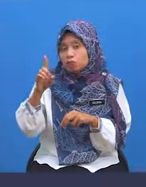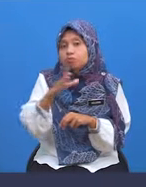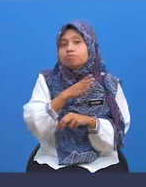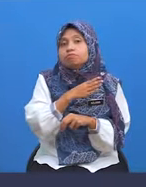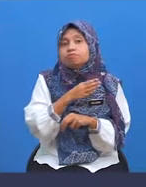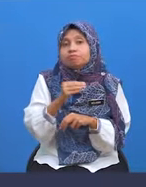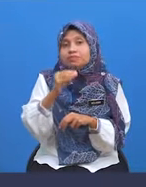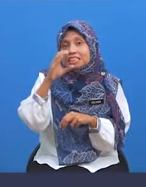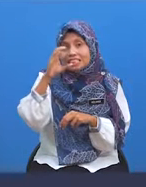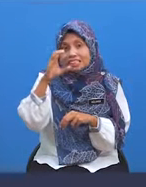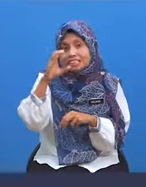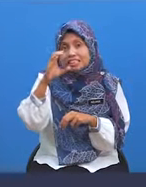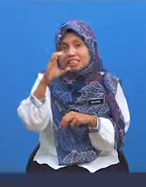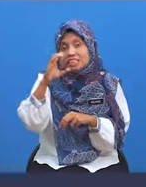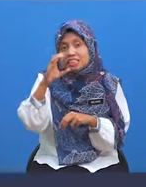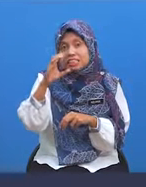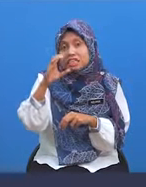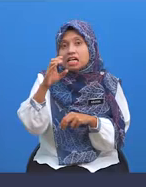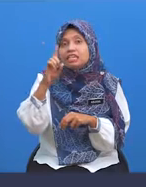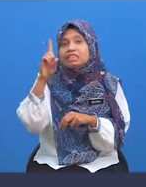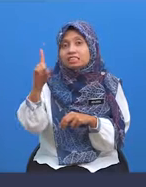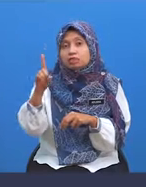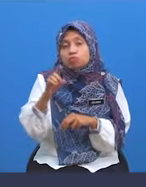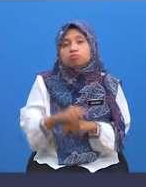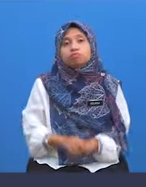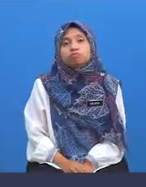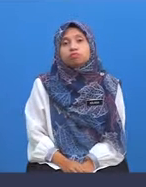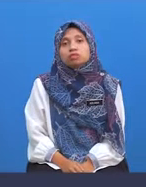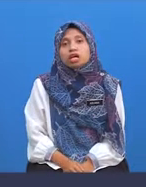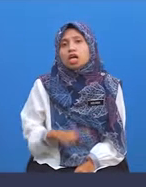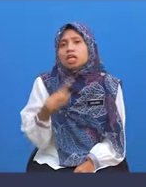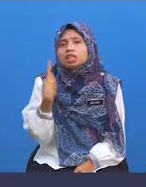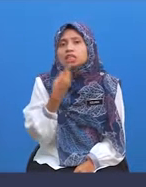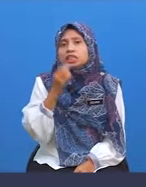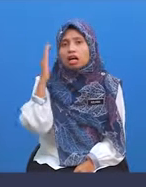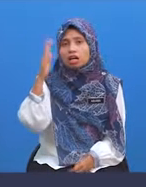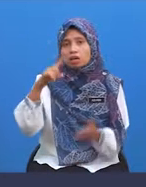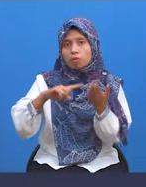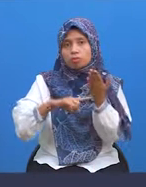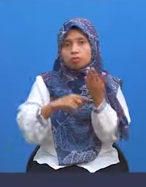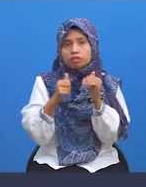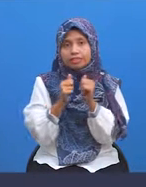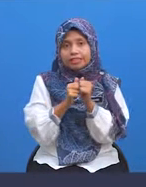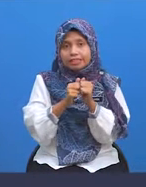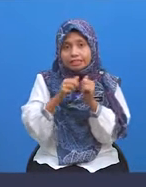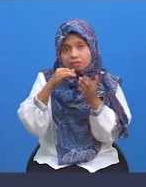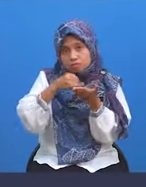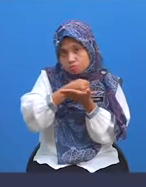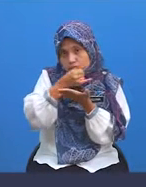kita 1. Kita akan mulakan dengan melukis graf sin theta.